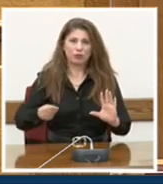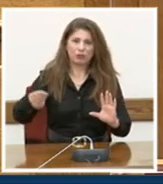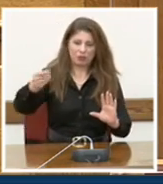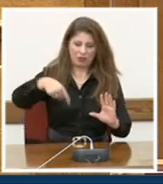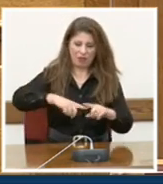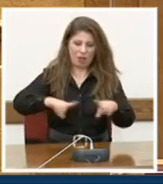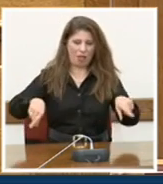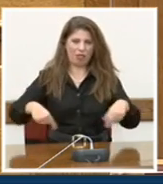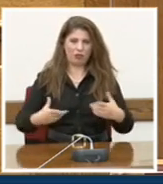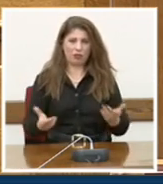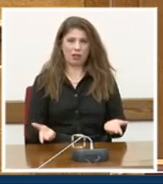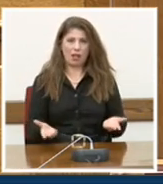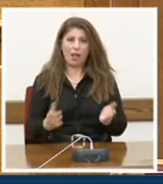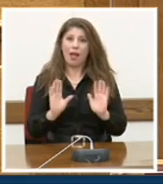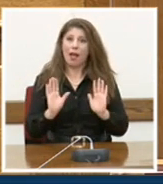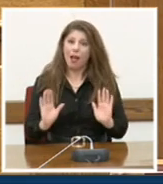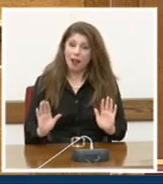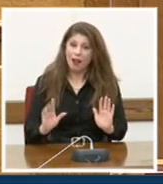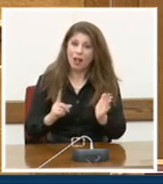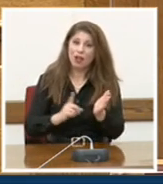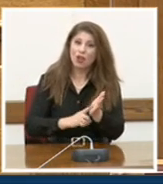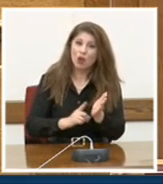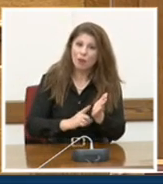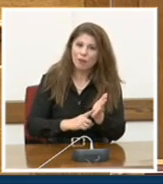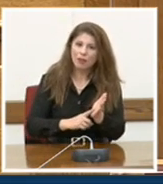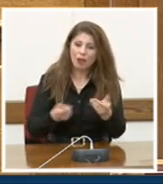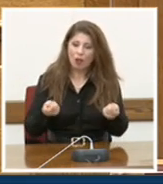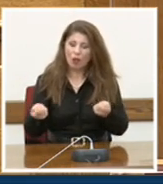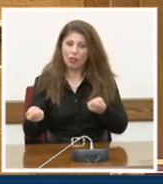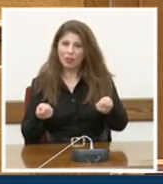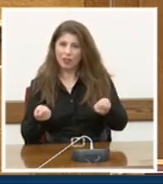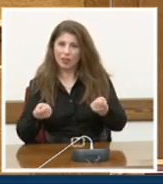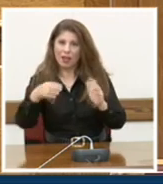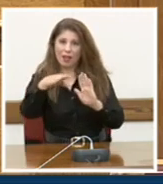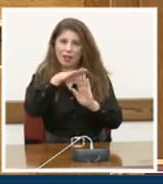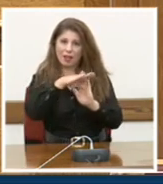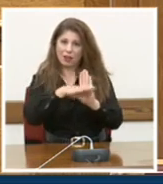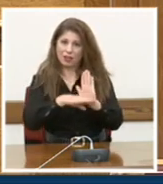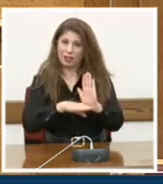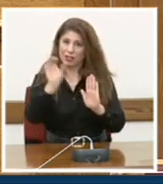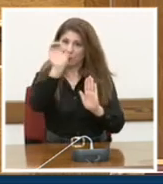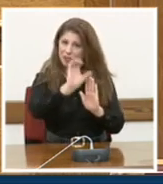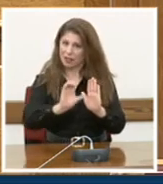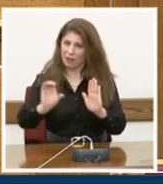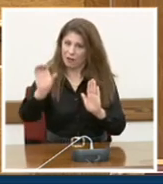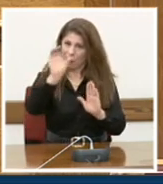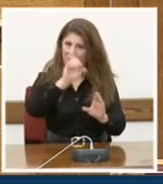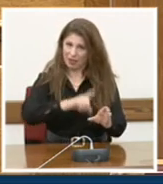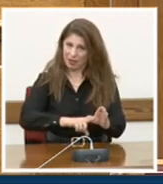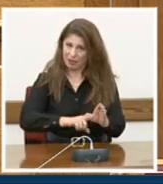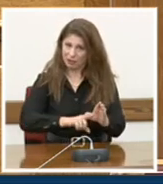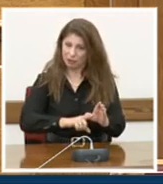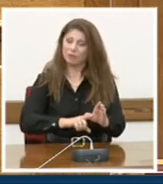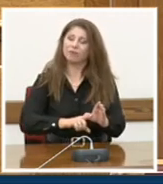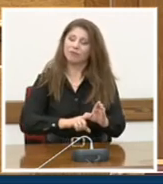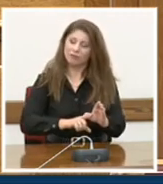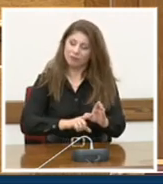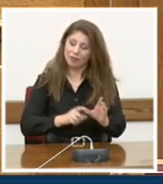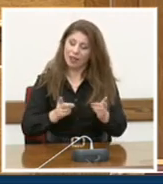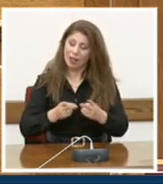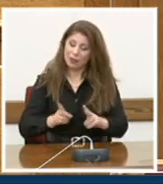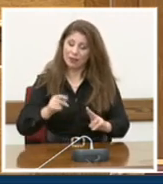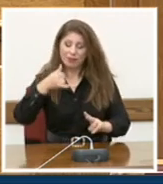Αλλά οι νόμοι, οι οδηγίες, οι κανονισμοί της Ευρωπαϊκής Ένωσης που επιτρέπουν υποκλοπές